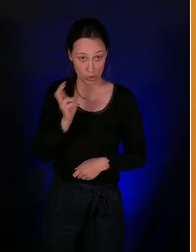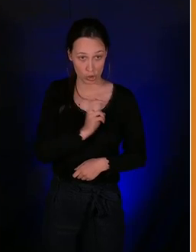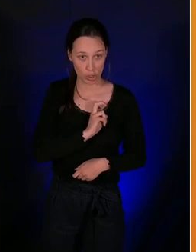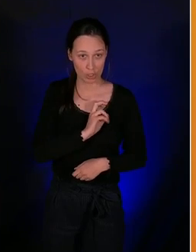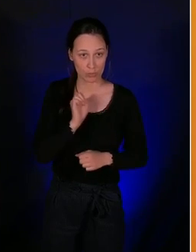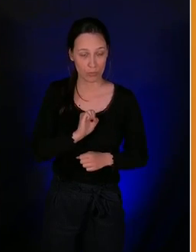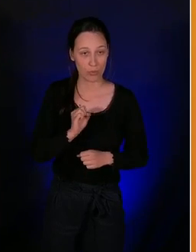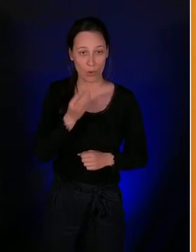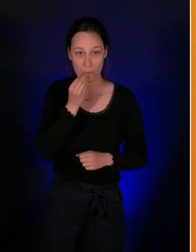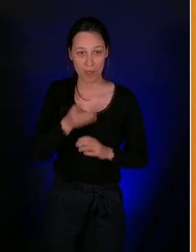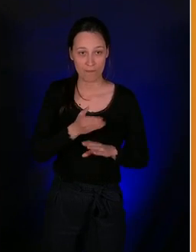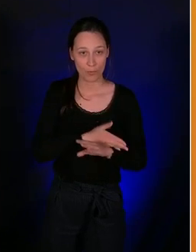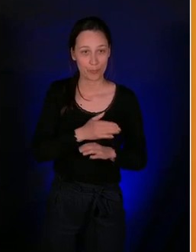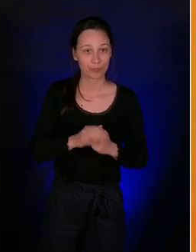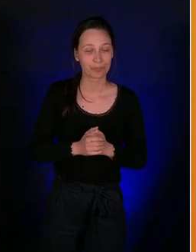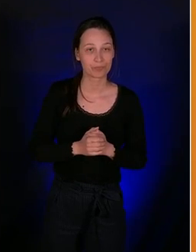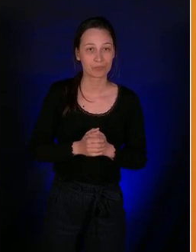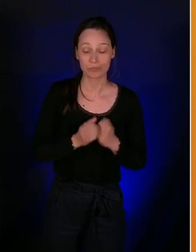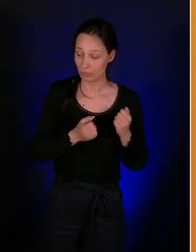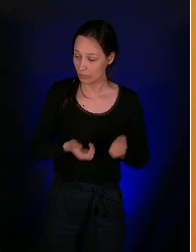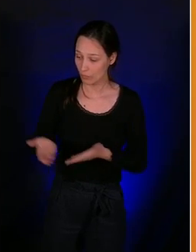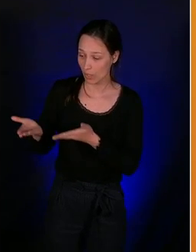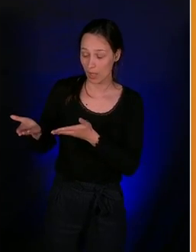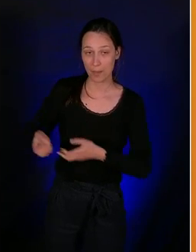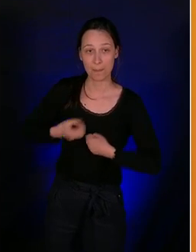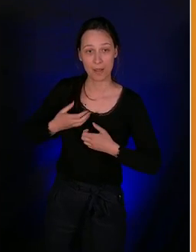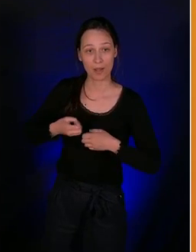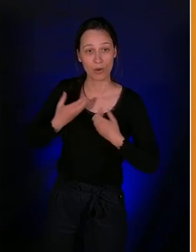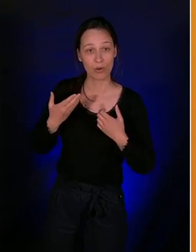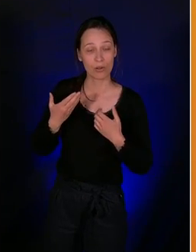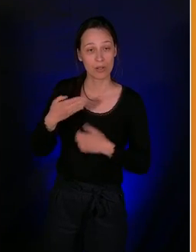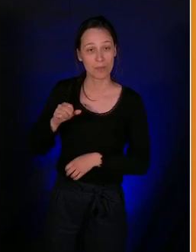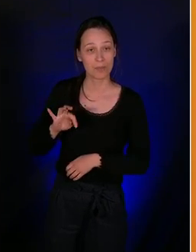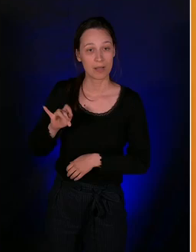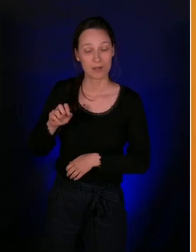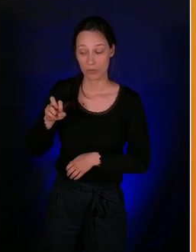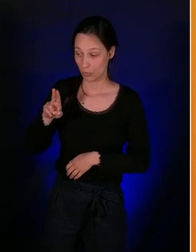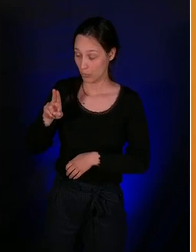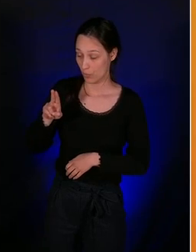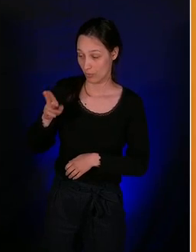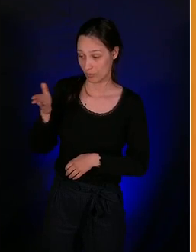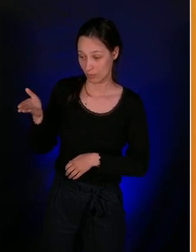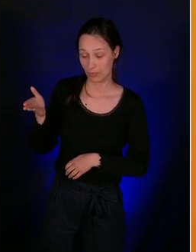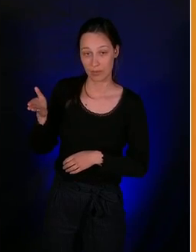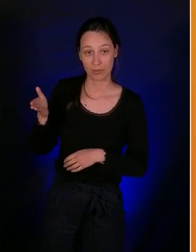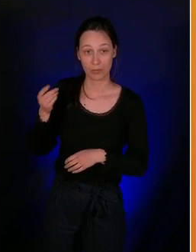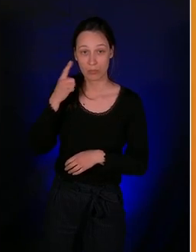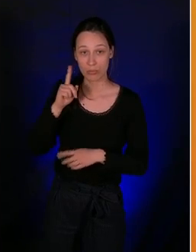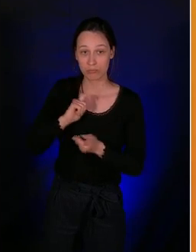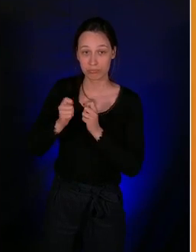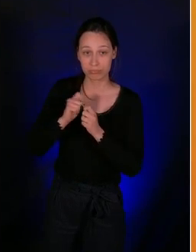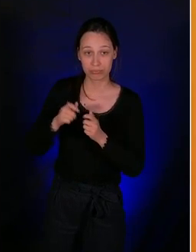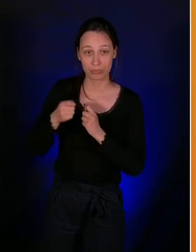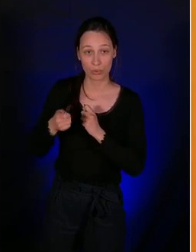Coq pour lancer sans attendre cette table ronde express de 15 minutes. Merci beaucoup, Mathieu. Mais merci